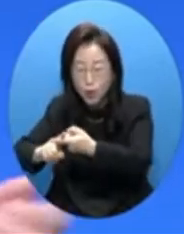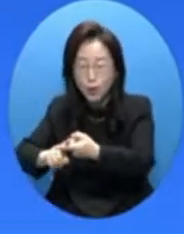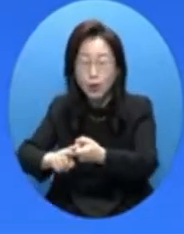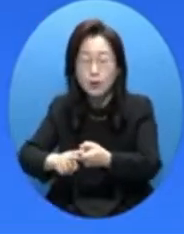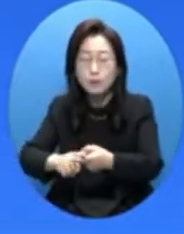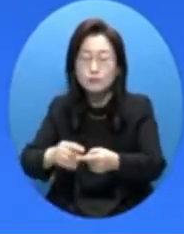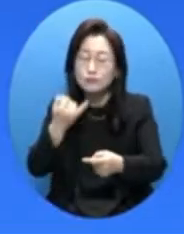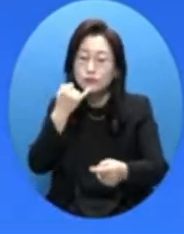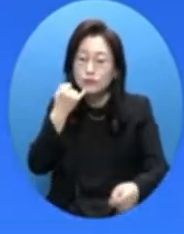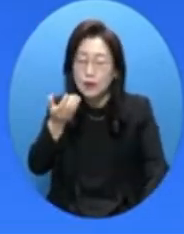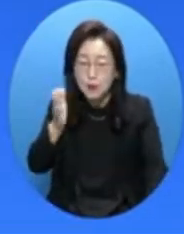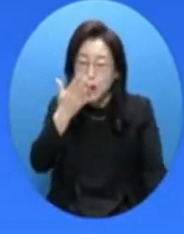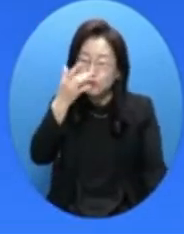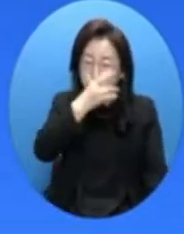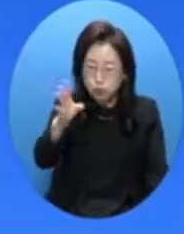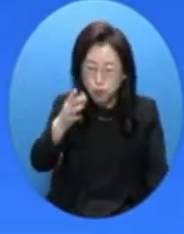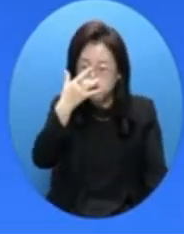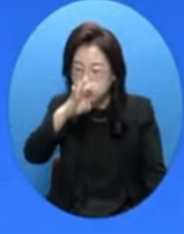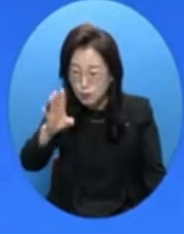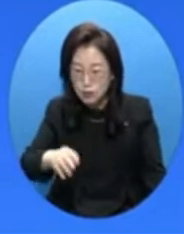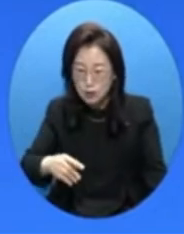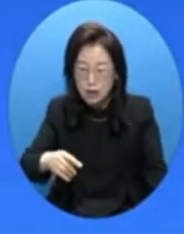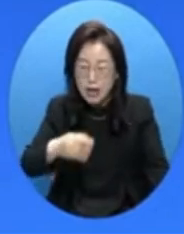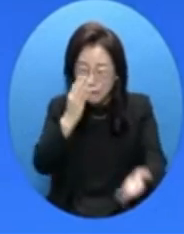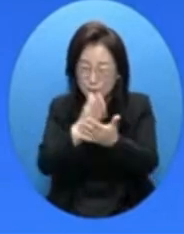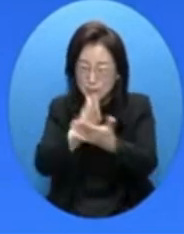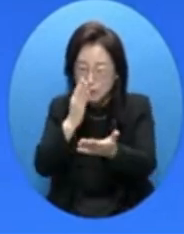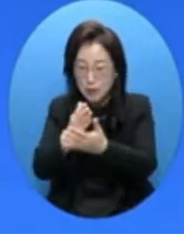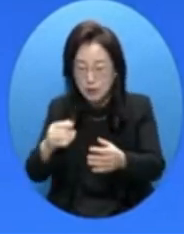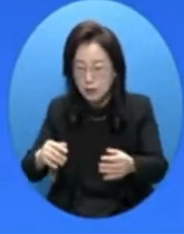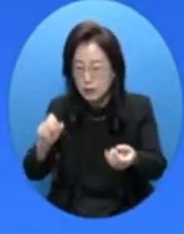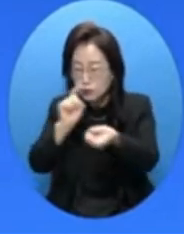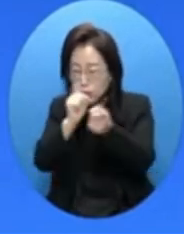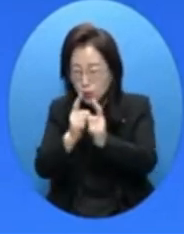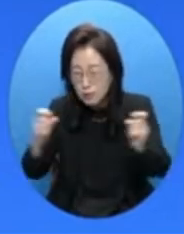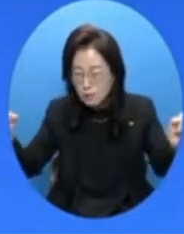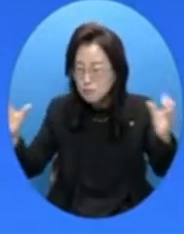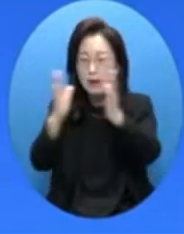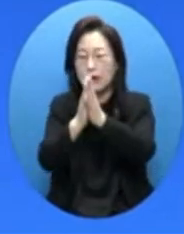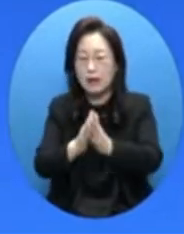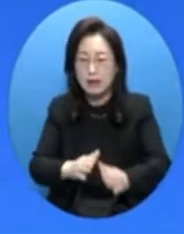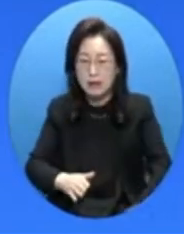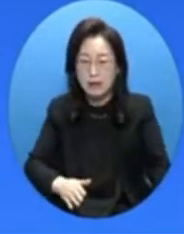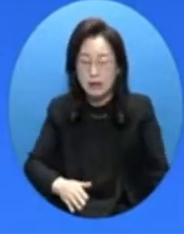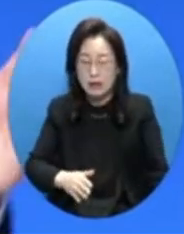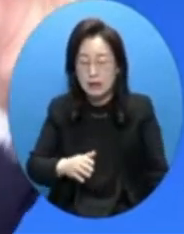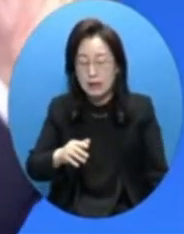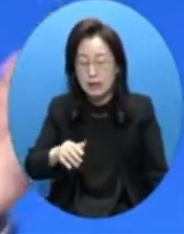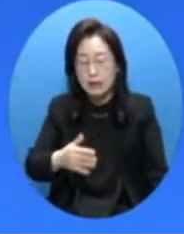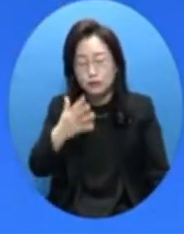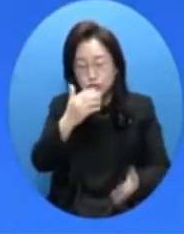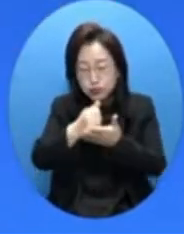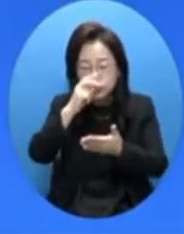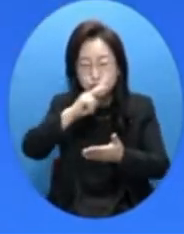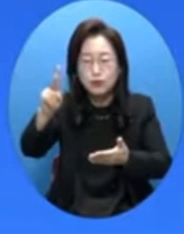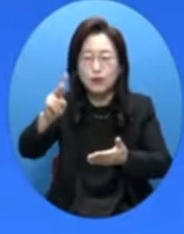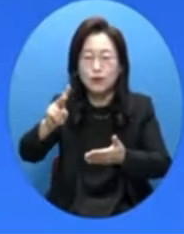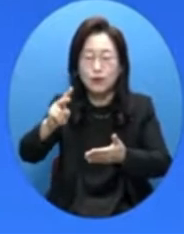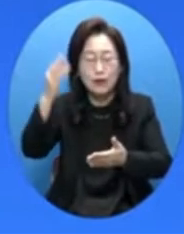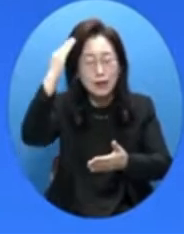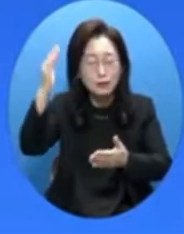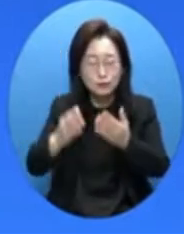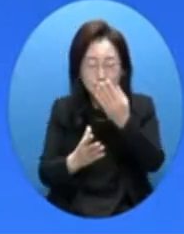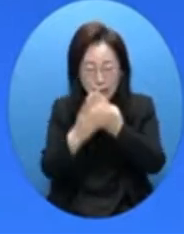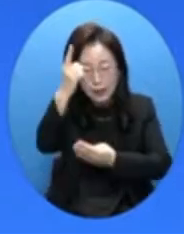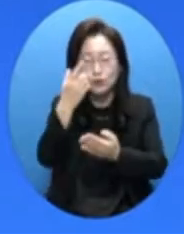바꾸자 그러고 물건 내고 지키자 그러니까 늘 충돌이 생기는 것입니다 그래서 우리 예수님의 사람이 제일 모아서 주여 우리 대한민국의 하나가 되게 하여